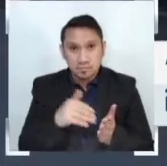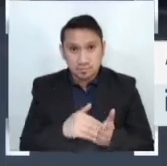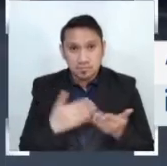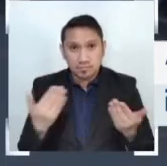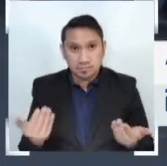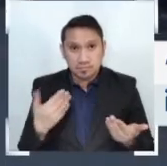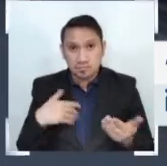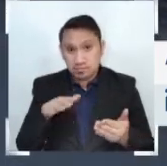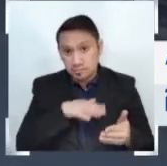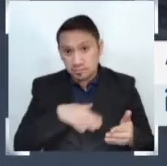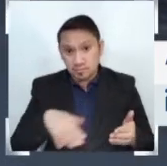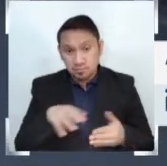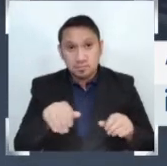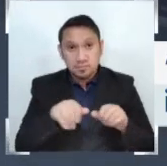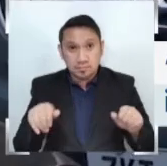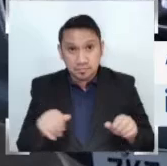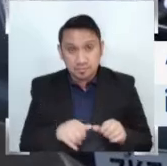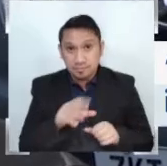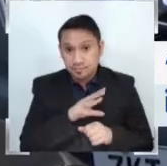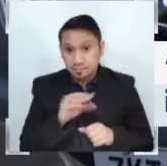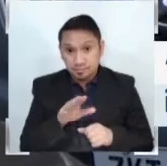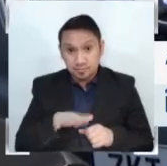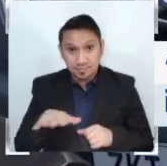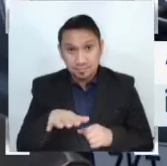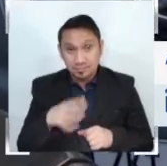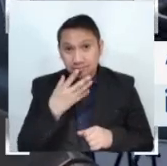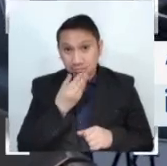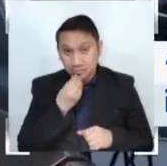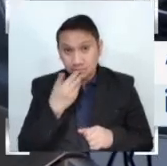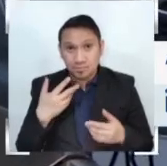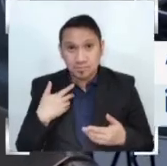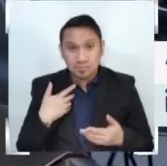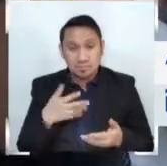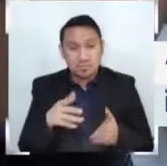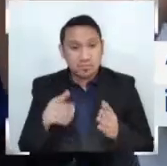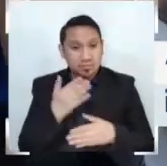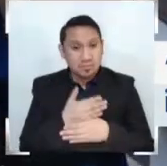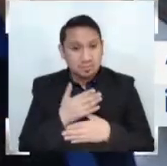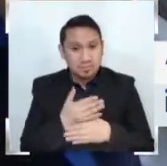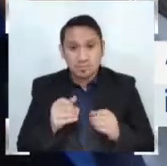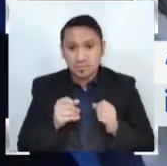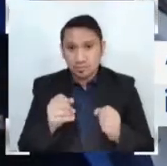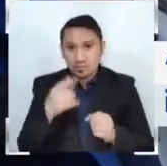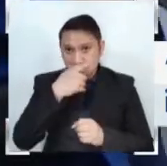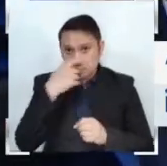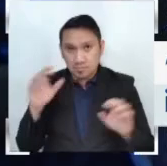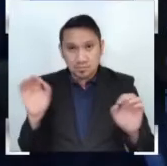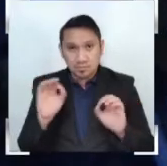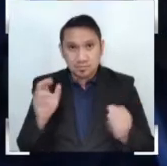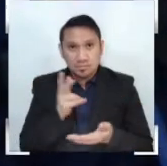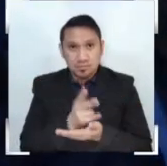lugar sa Metro Manila at karamihan sa mga offender ay yung mga sasakyan na kahambalang sa kalsada dahil walang matinong parking. We